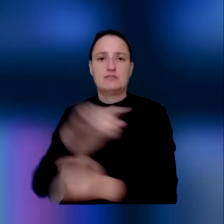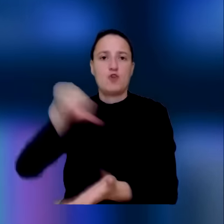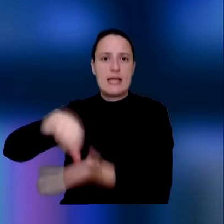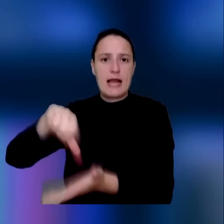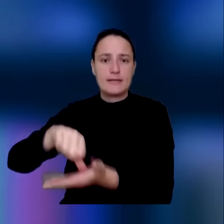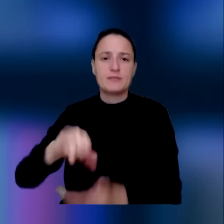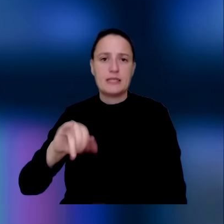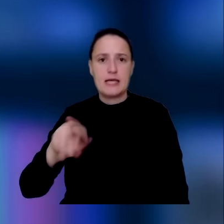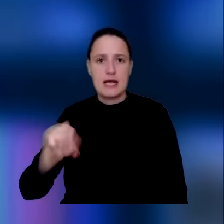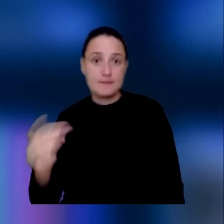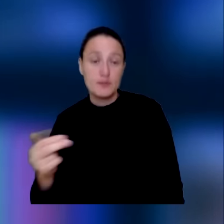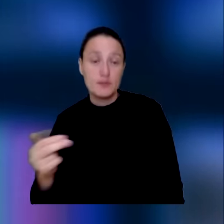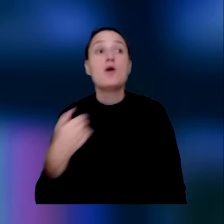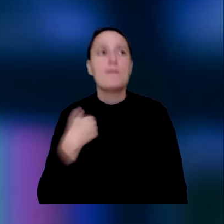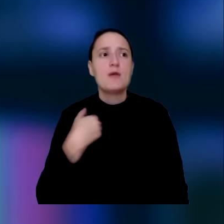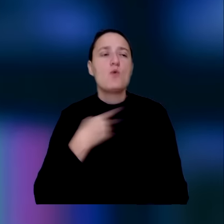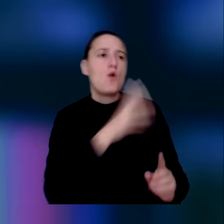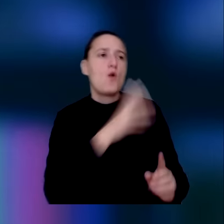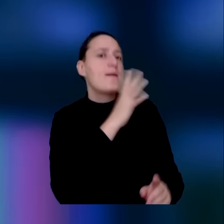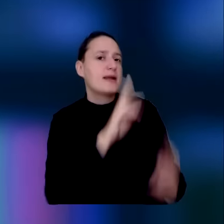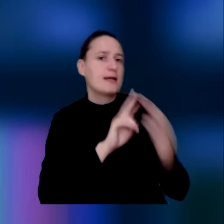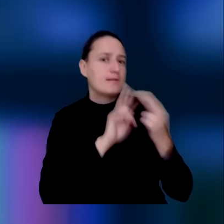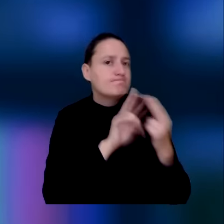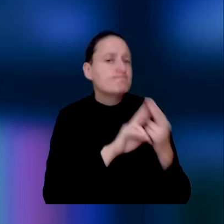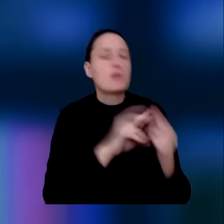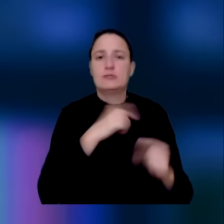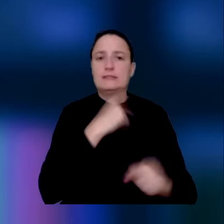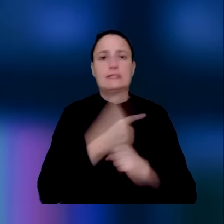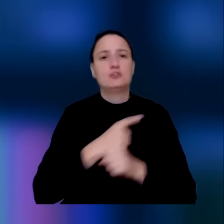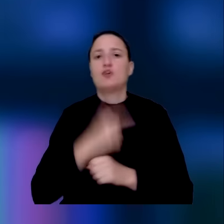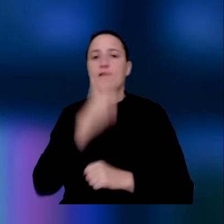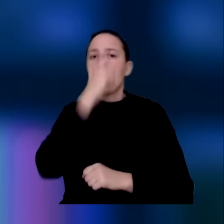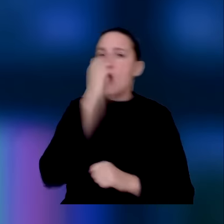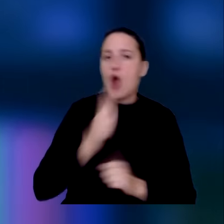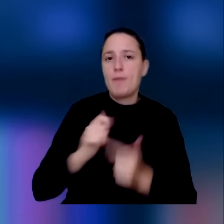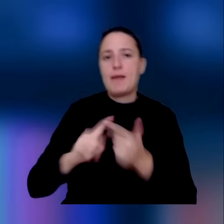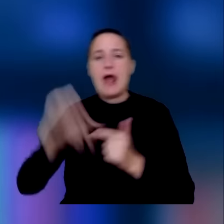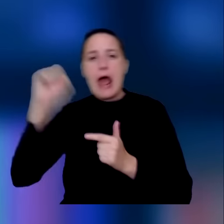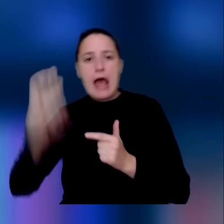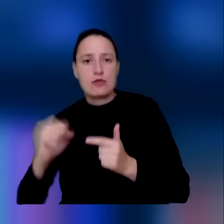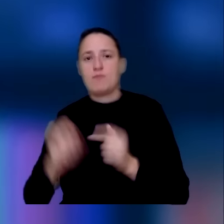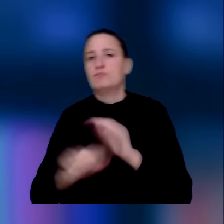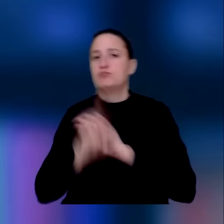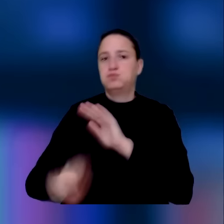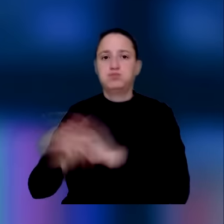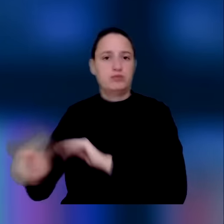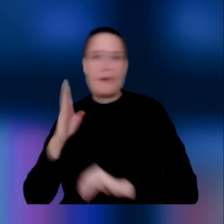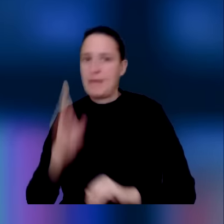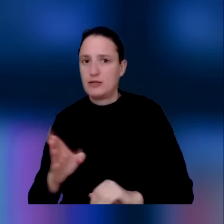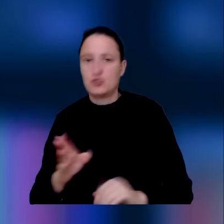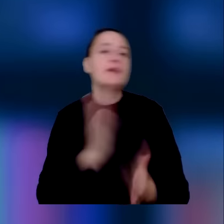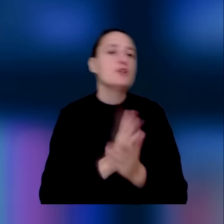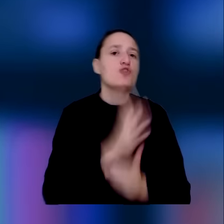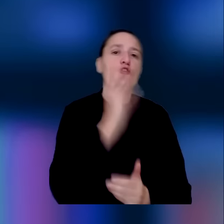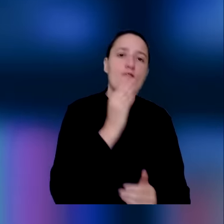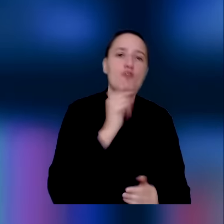z Waszyngtonem zdecydowano nie uderzać w instalacje jądrowe i naftowe Iranu. Izrael ma przeprowadzić atak na bazy wojskowe